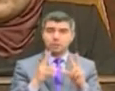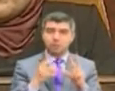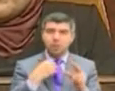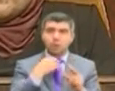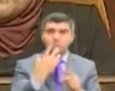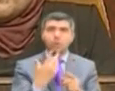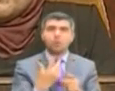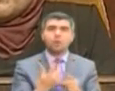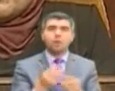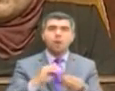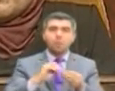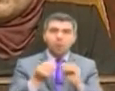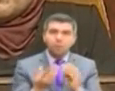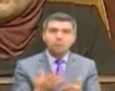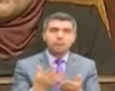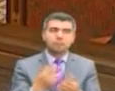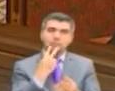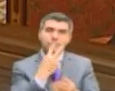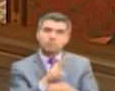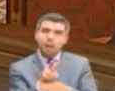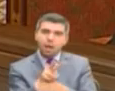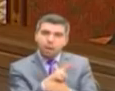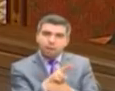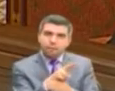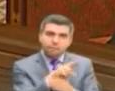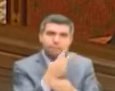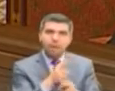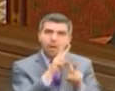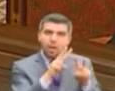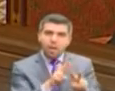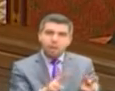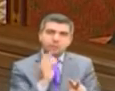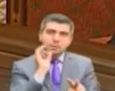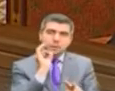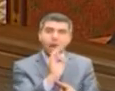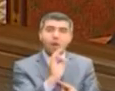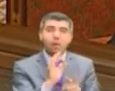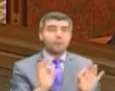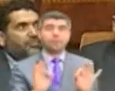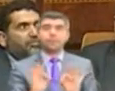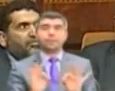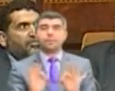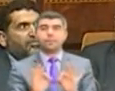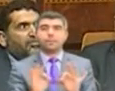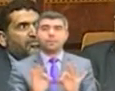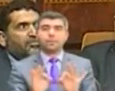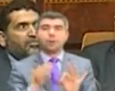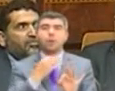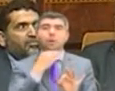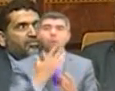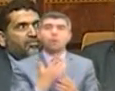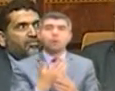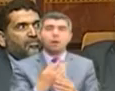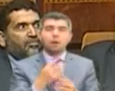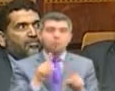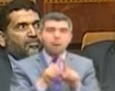والإشكال في التنزيل، في المراقبة، في تفعيل دور مفتشات الشغل. هذه الفئة السيد الوزير ما كاين عندها عقول